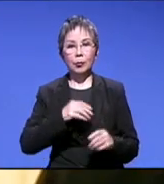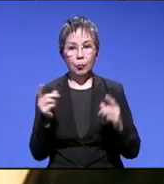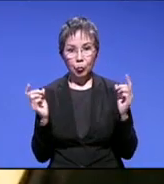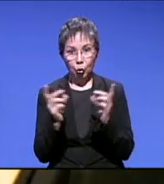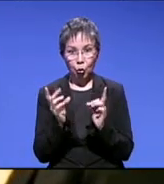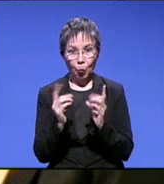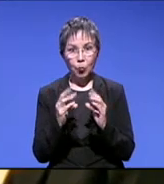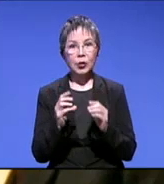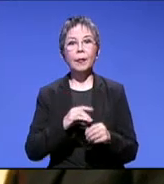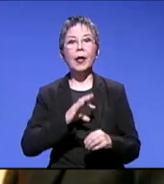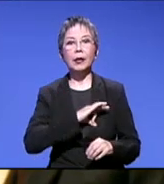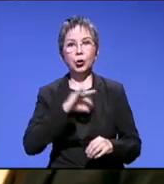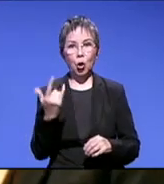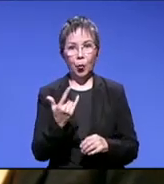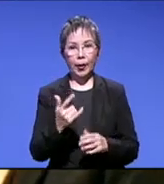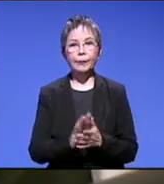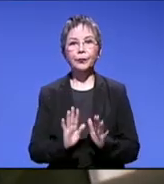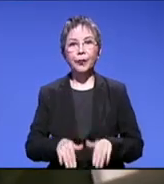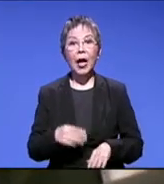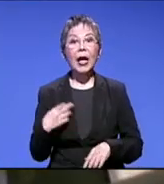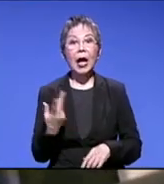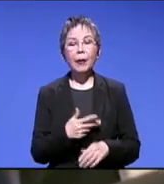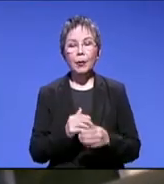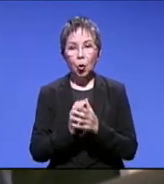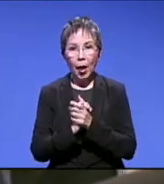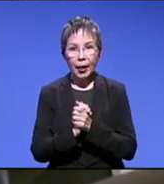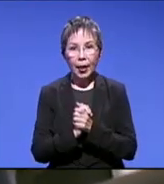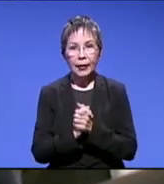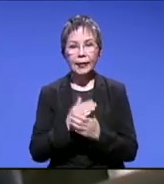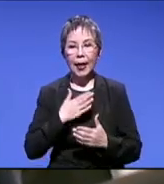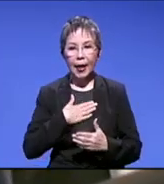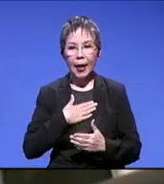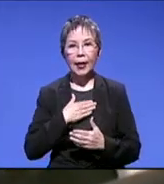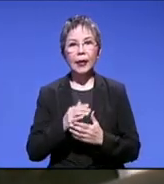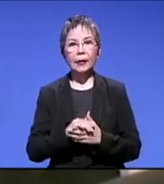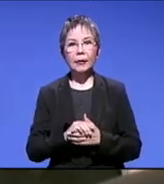Yudhoyono. Jadi kami mendoakan saya,